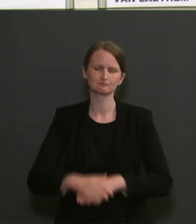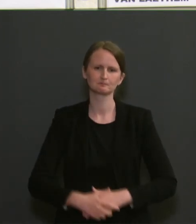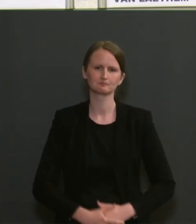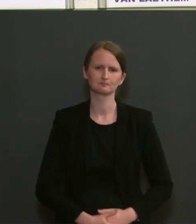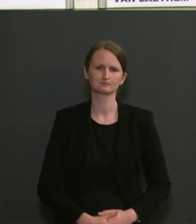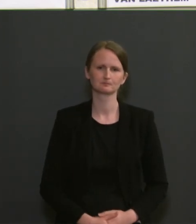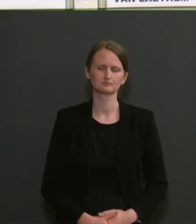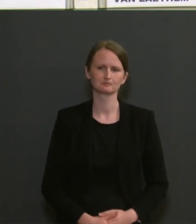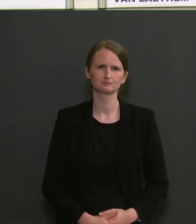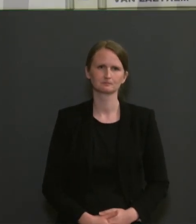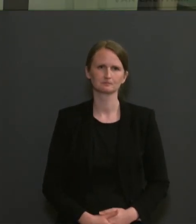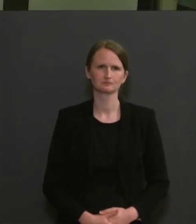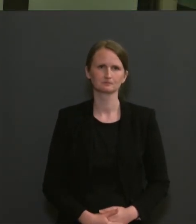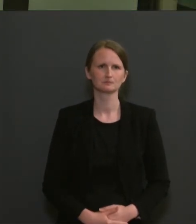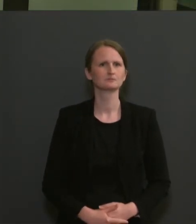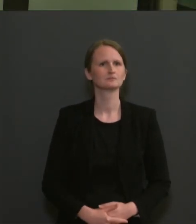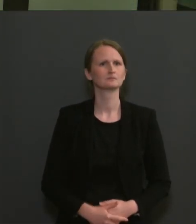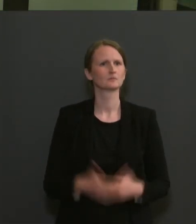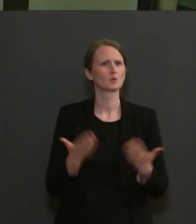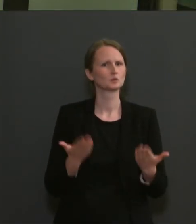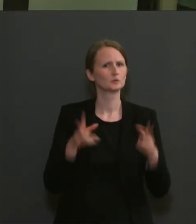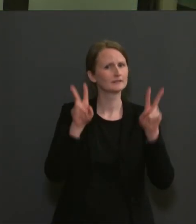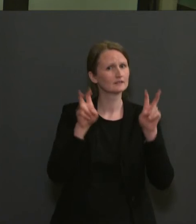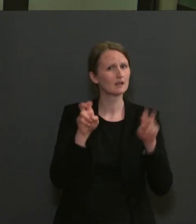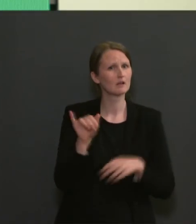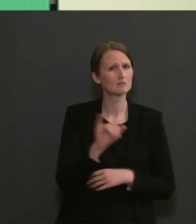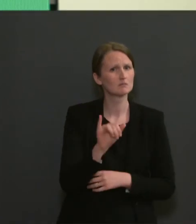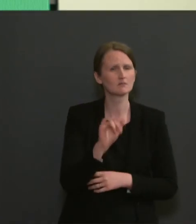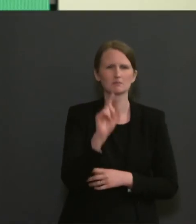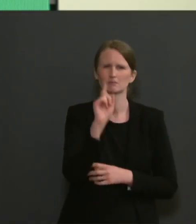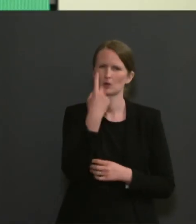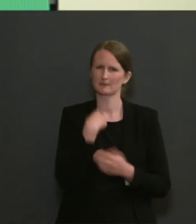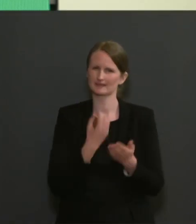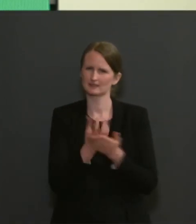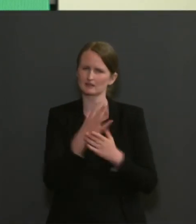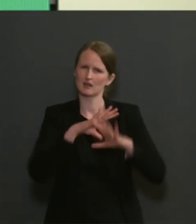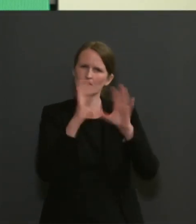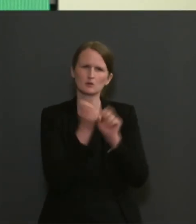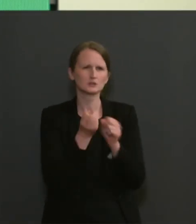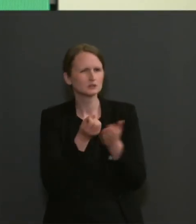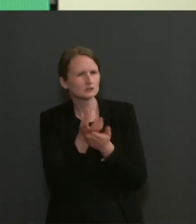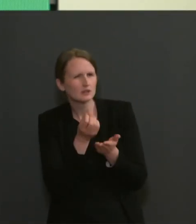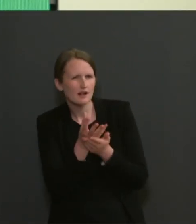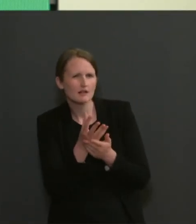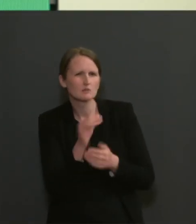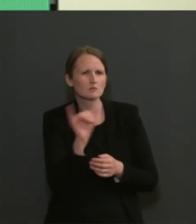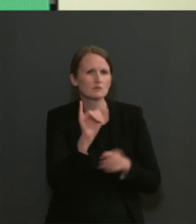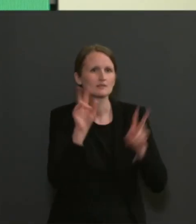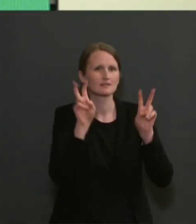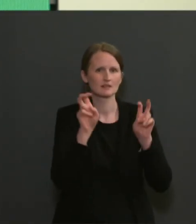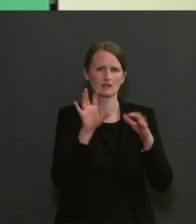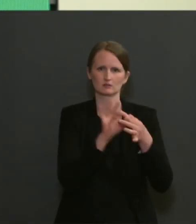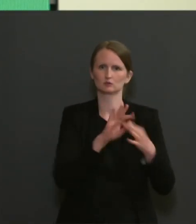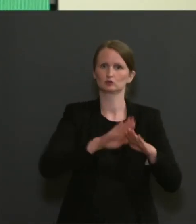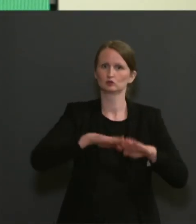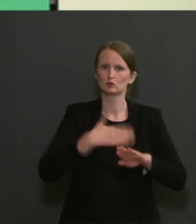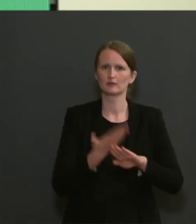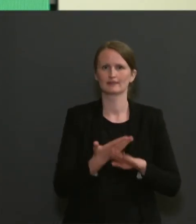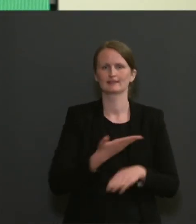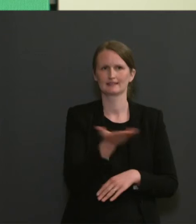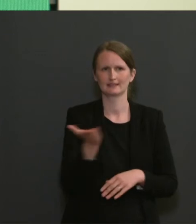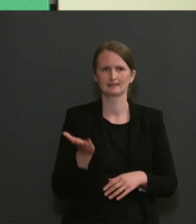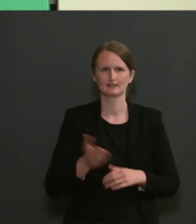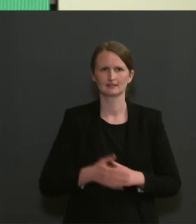Alors, dans les thèmes qu'on aborde aujourd'hui, d'abord un thème un peu général de santé. Nous observons, et par les contacts que l'on a, tant au niveau